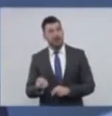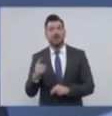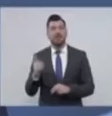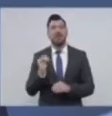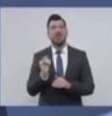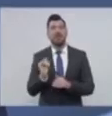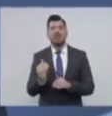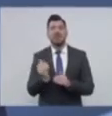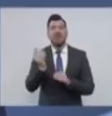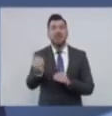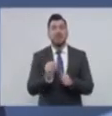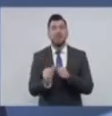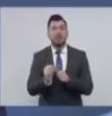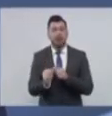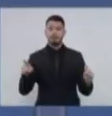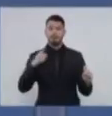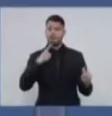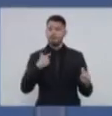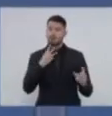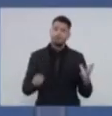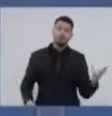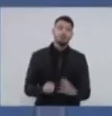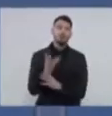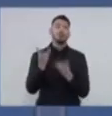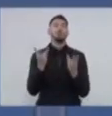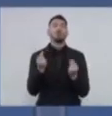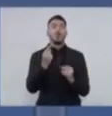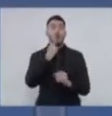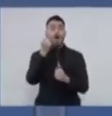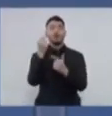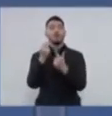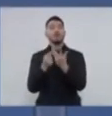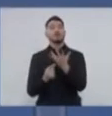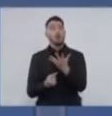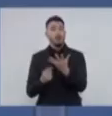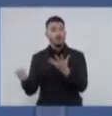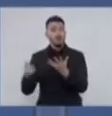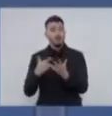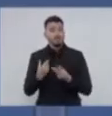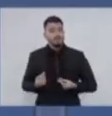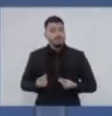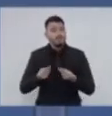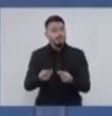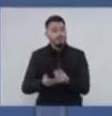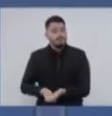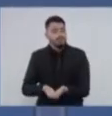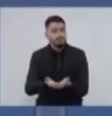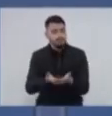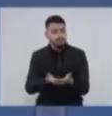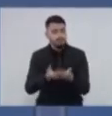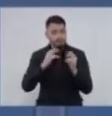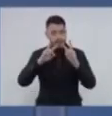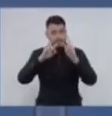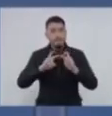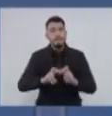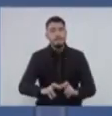εκπρόσωπος γιάννης οικονόμου τα μέτρα ξεπερνούν το 1 δισεκατομμύριο ευρώ το συνολικό ύψος των παρεμβάσεων αγγίζει τα 4 δισεκατομμύρια μέχρι